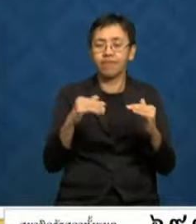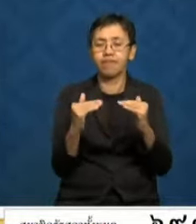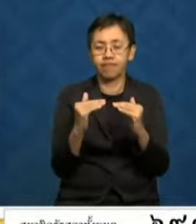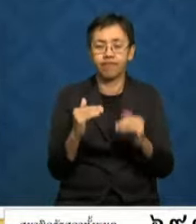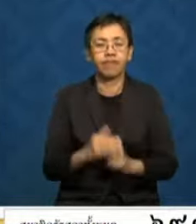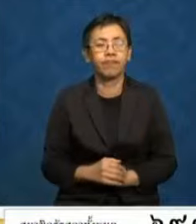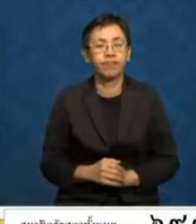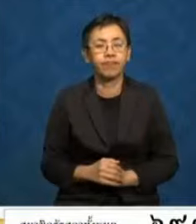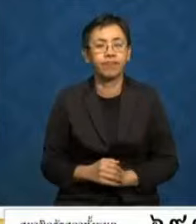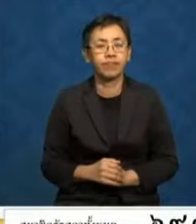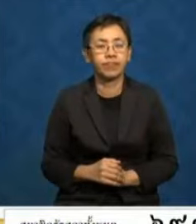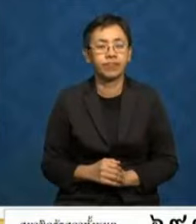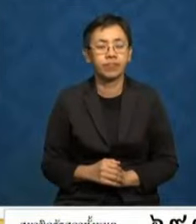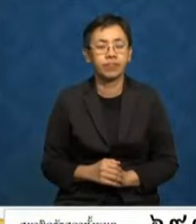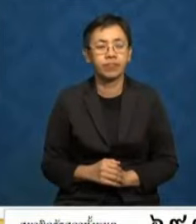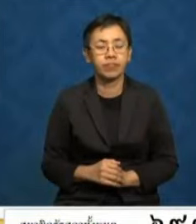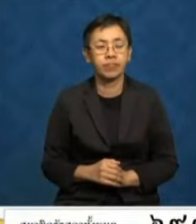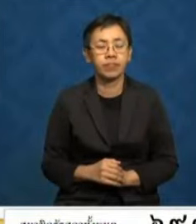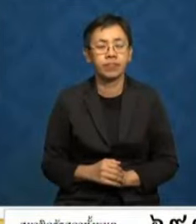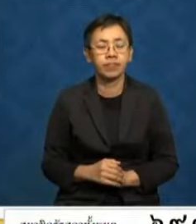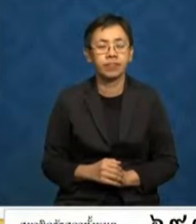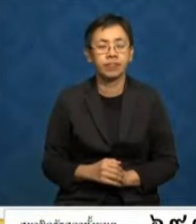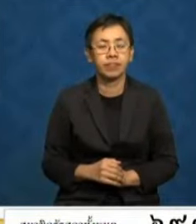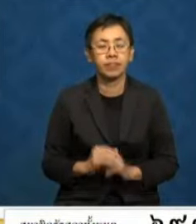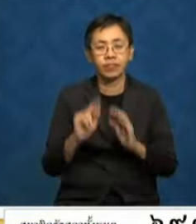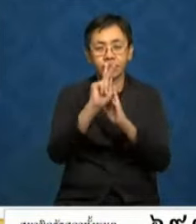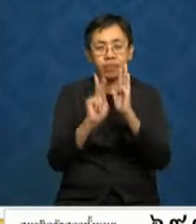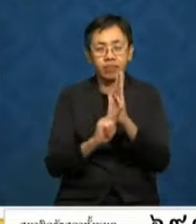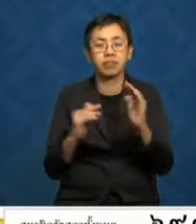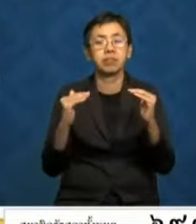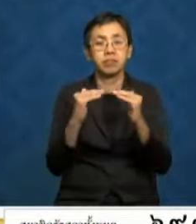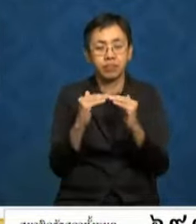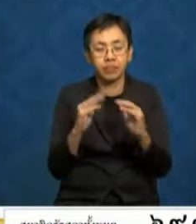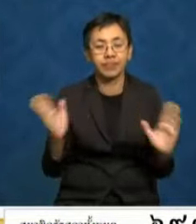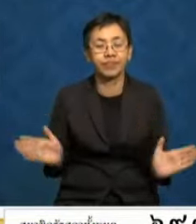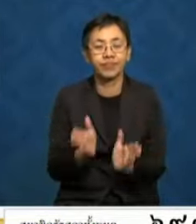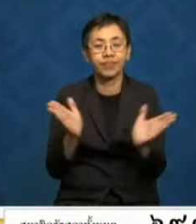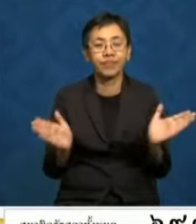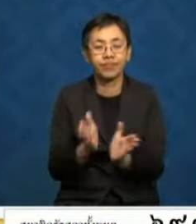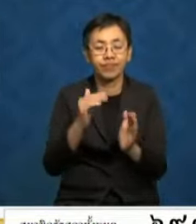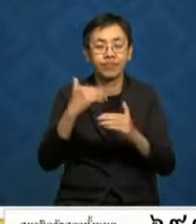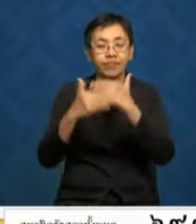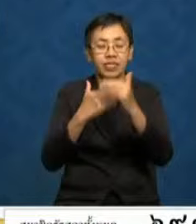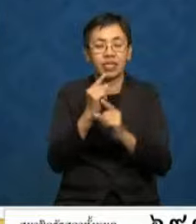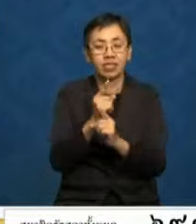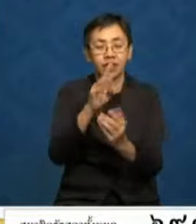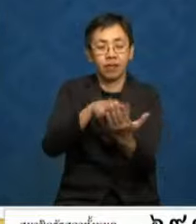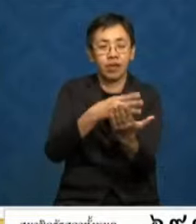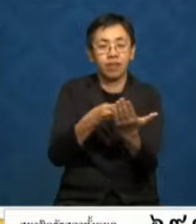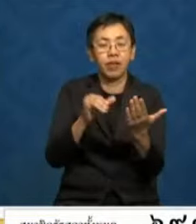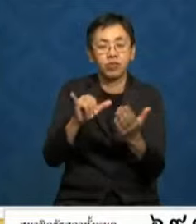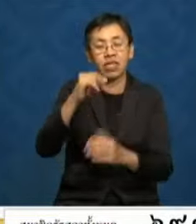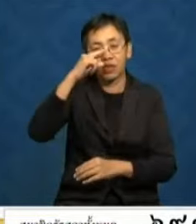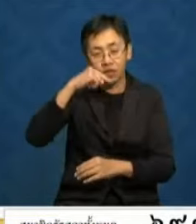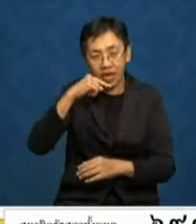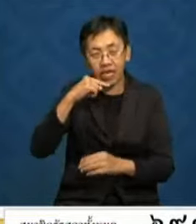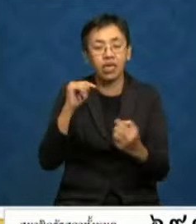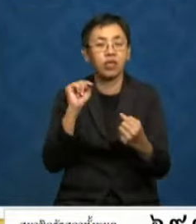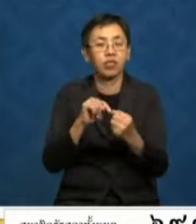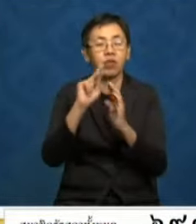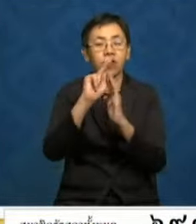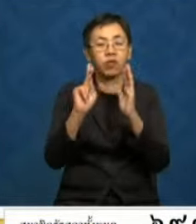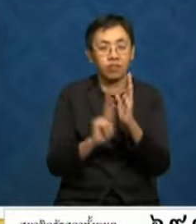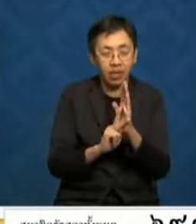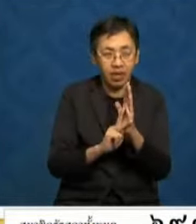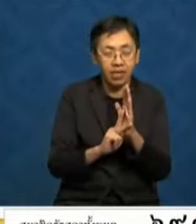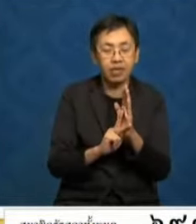การเน้นย้ำหลักนิติธรรมใน PCA นั้นเป็นการช่วยส่งเสริมโดยตรงในการพัฒนาตามยุทธศาสตร์ชาติของประเทศไทยในด้านกฎหมายและกระบวน